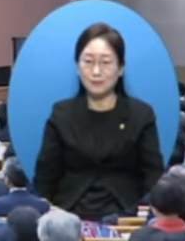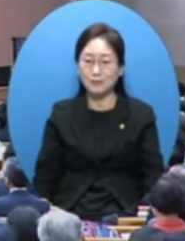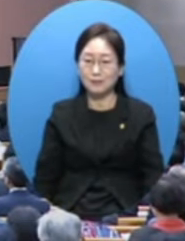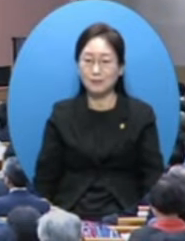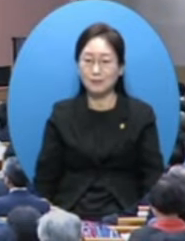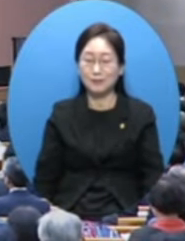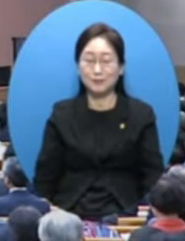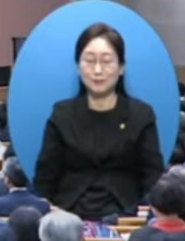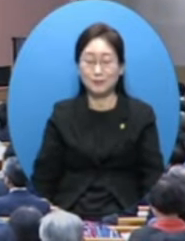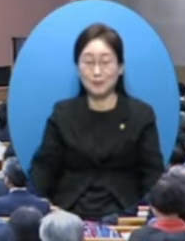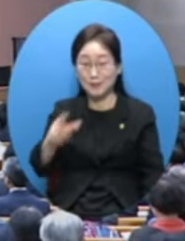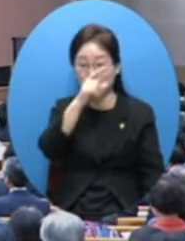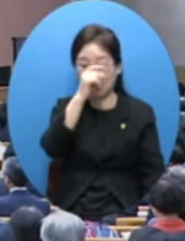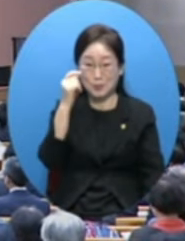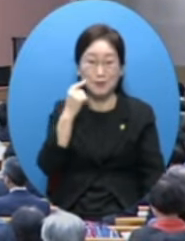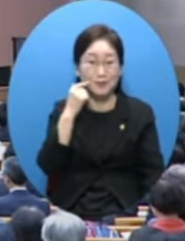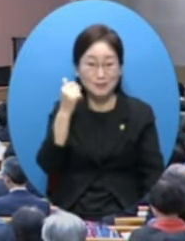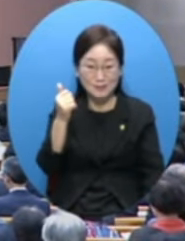제가